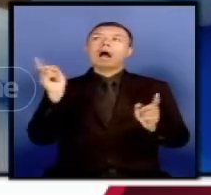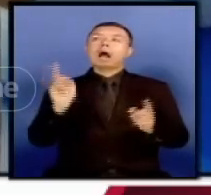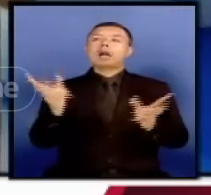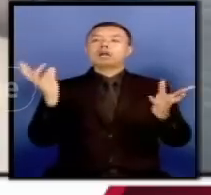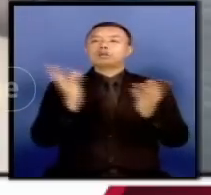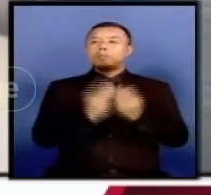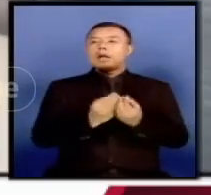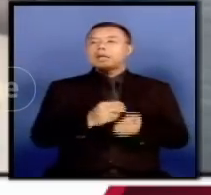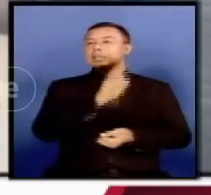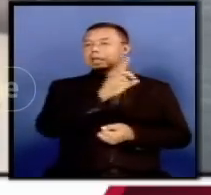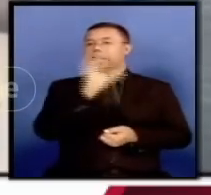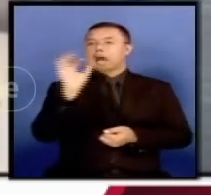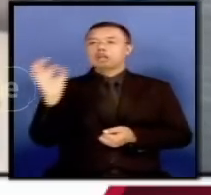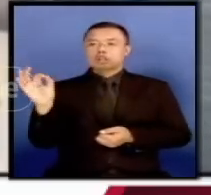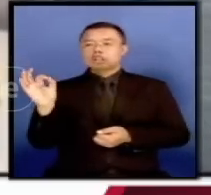sekitar